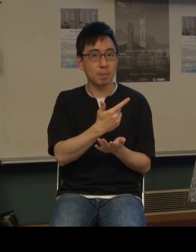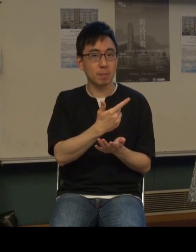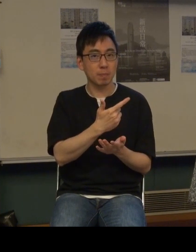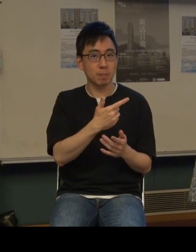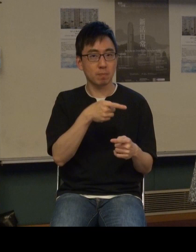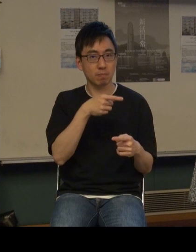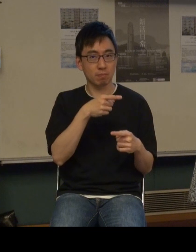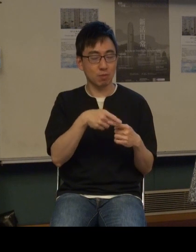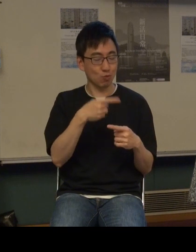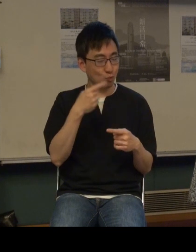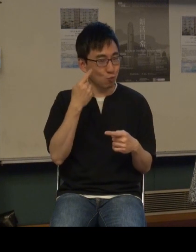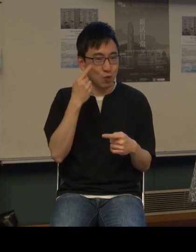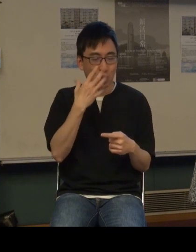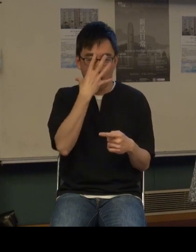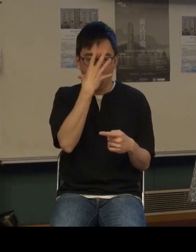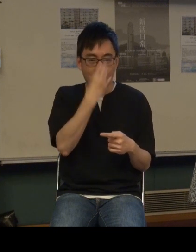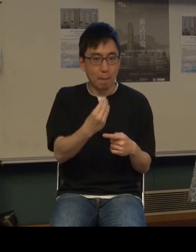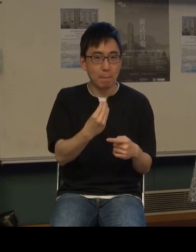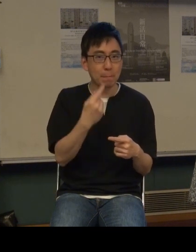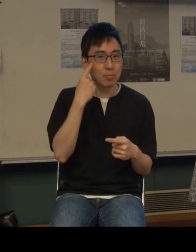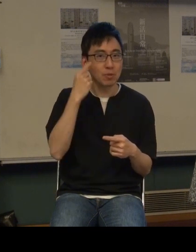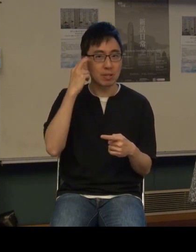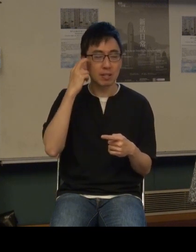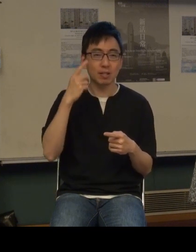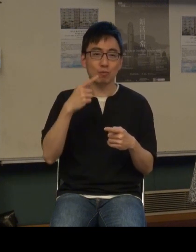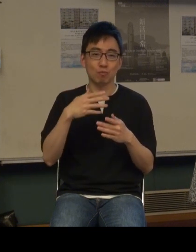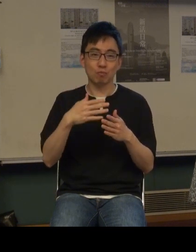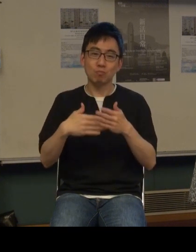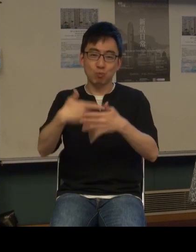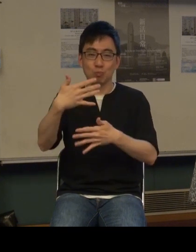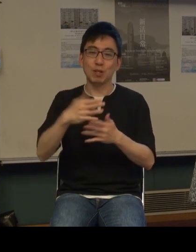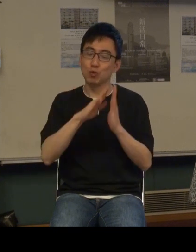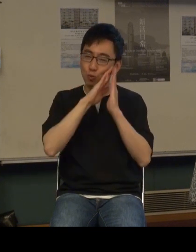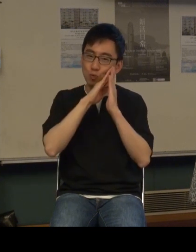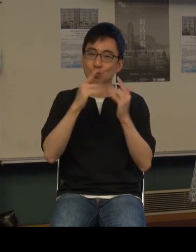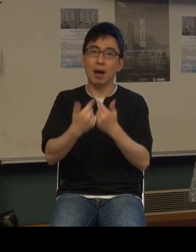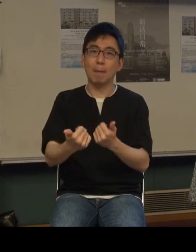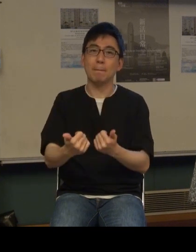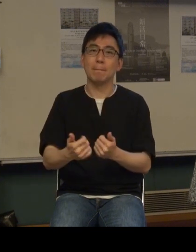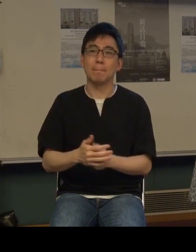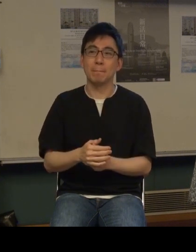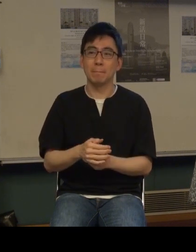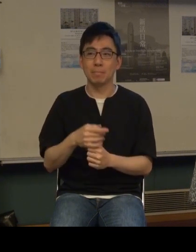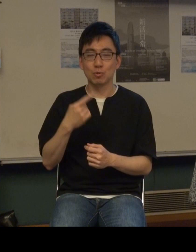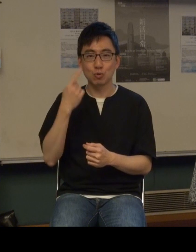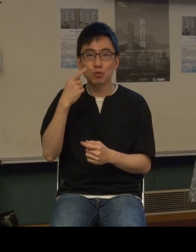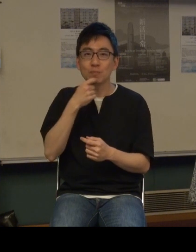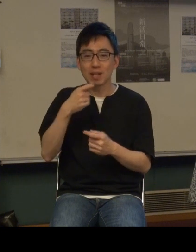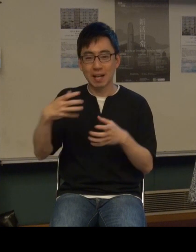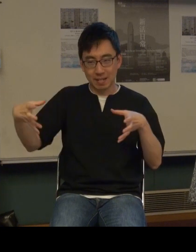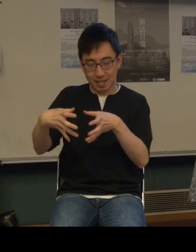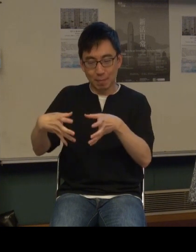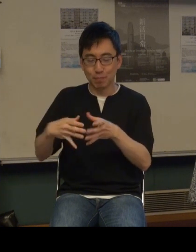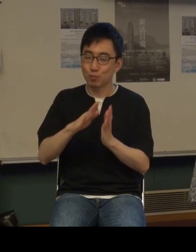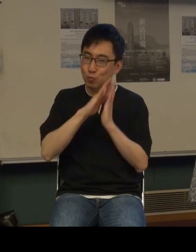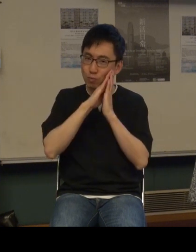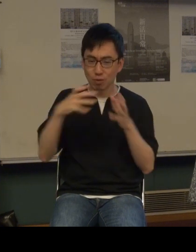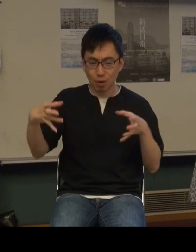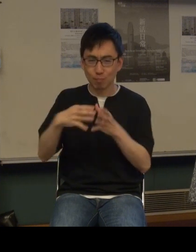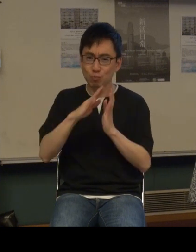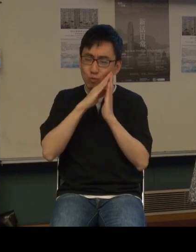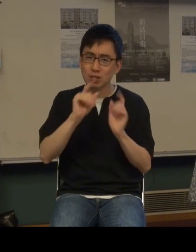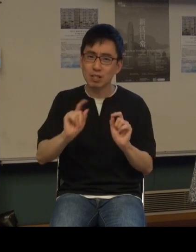好最深研究咧起住宅嘅，特別係咧佢好最深研究起集合住宅嘅。咁乜嘢為之集合住